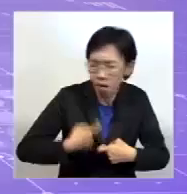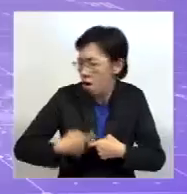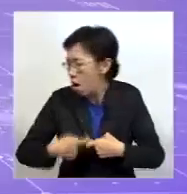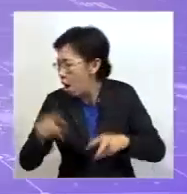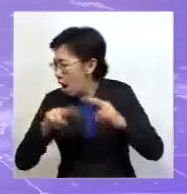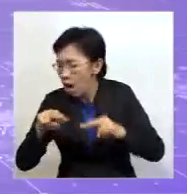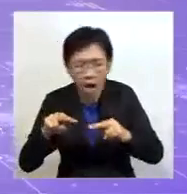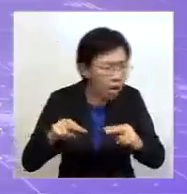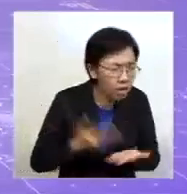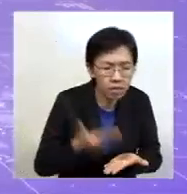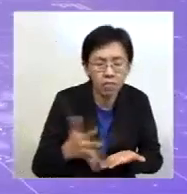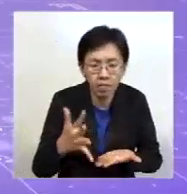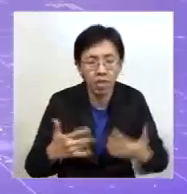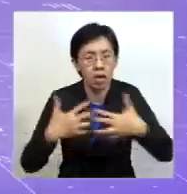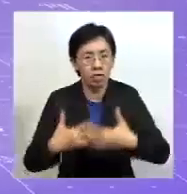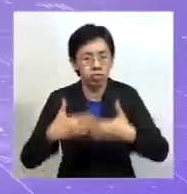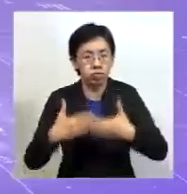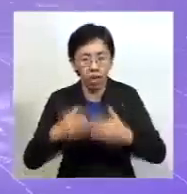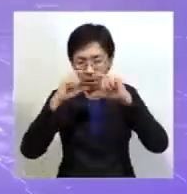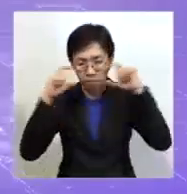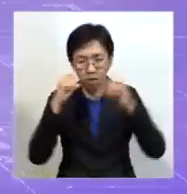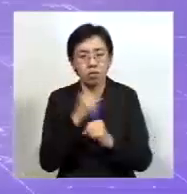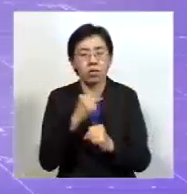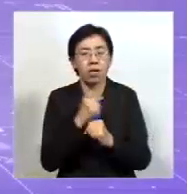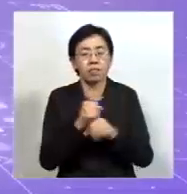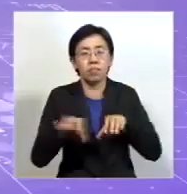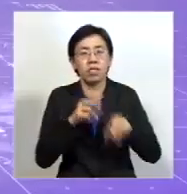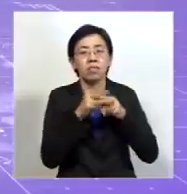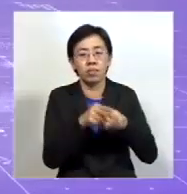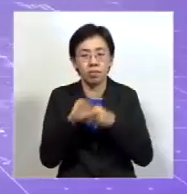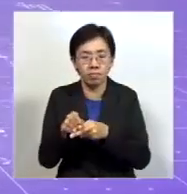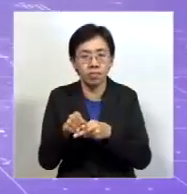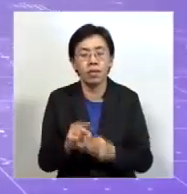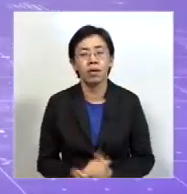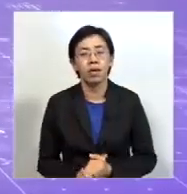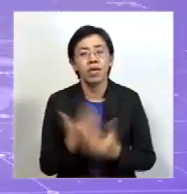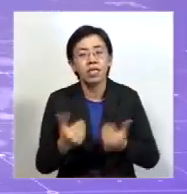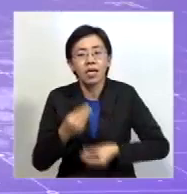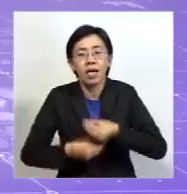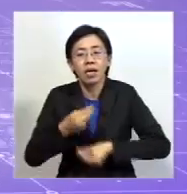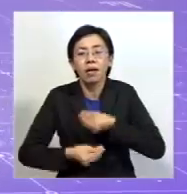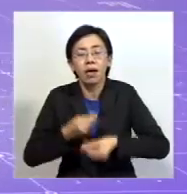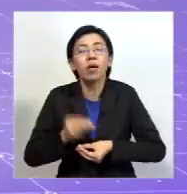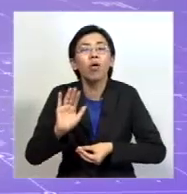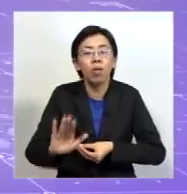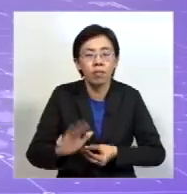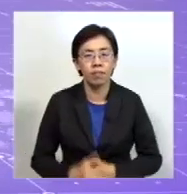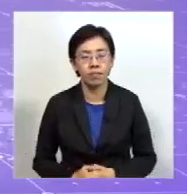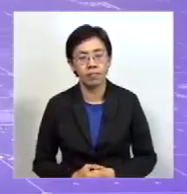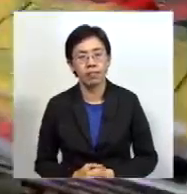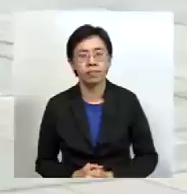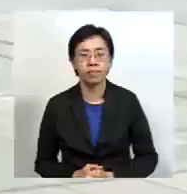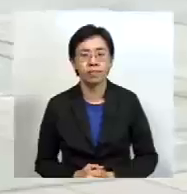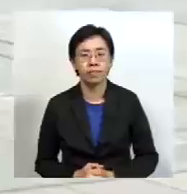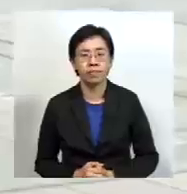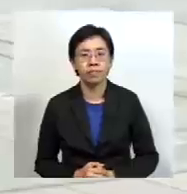เรื่องของโรงงานผู้ผลิตต้องมีการบริหารจัดการกันเองตามที่ในเรื่องของการค้าแบบปกติครับโดยเรื่องนี้นะครับน